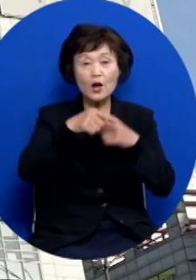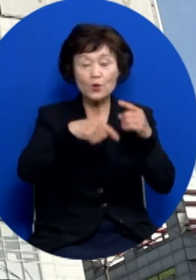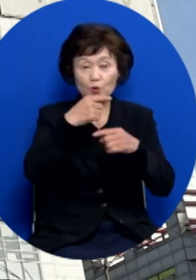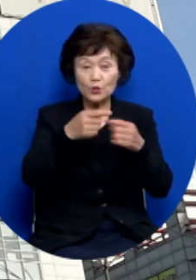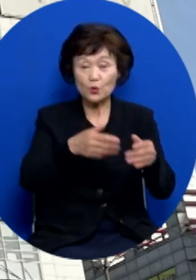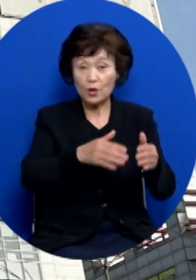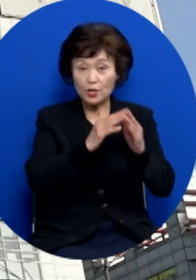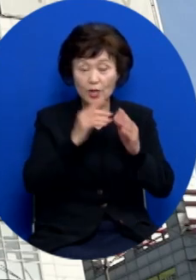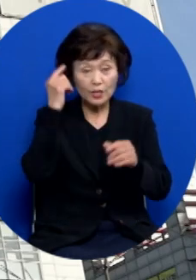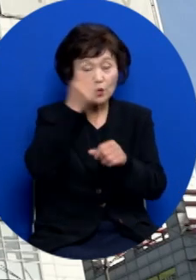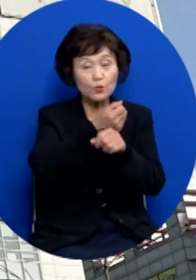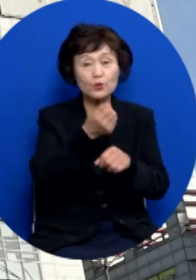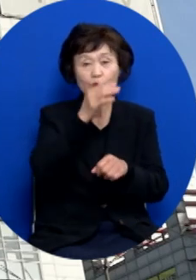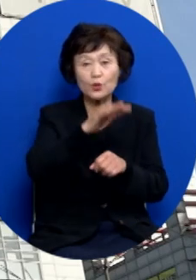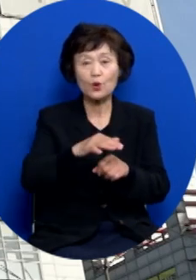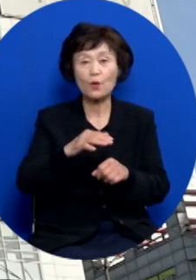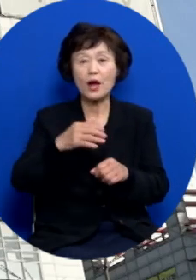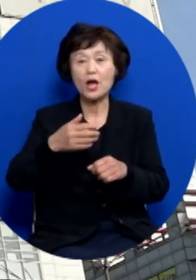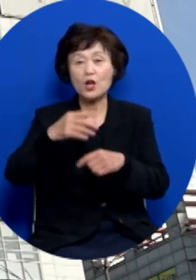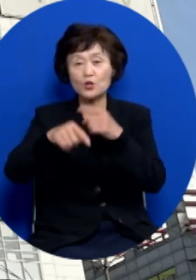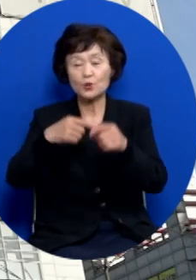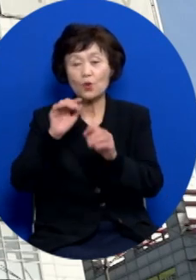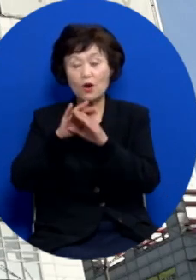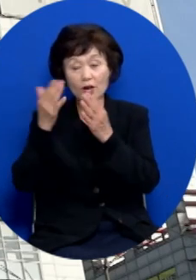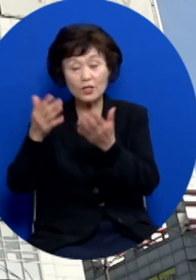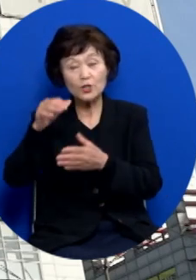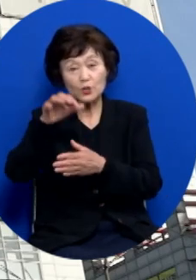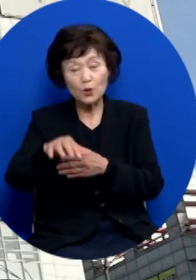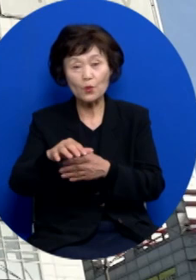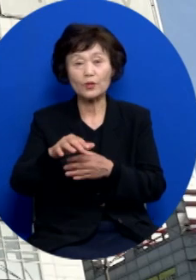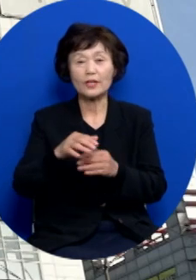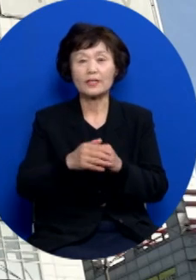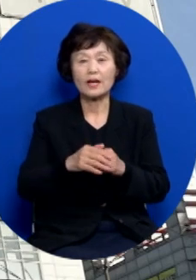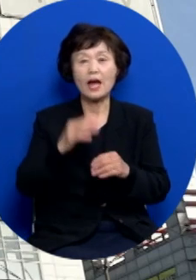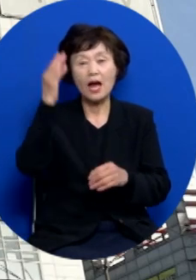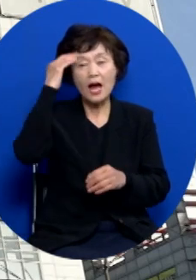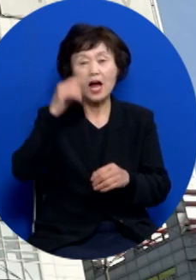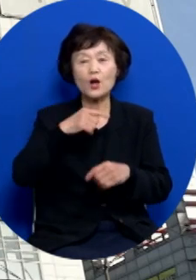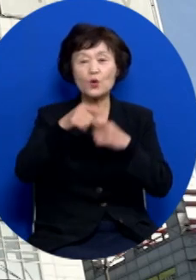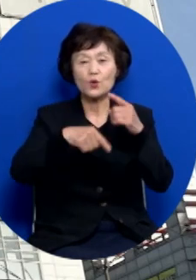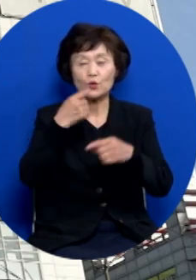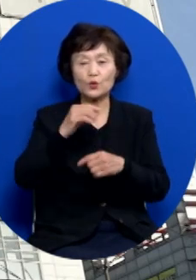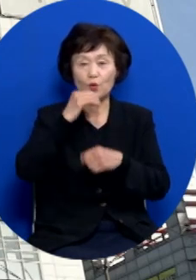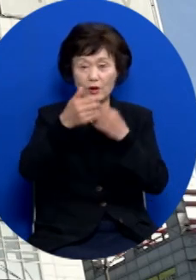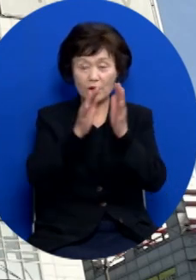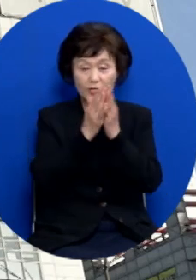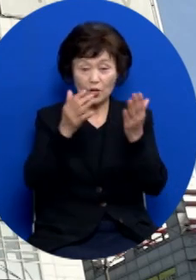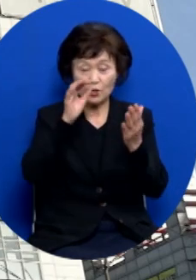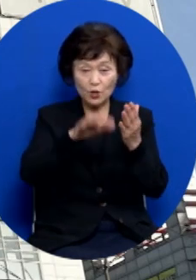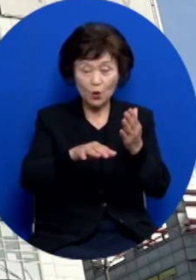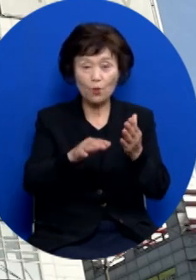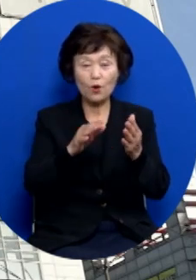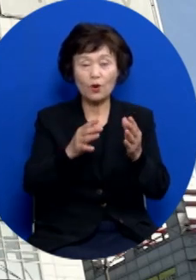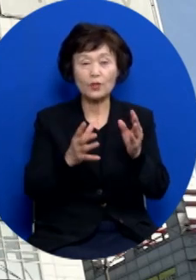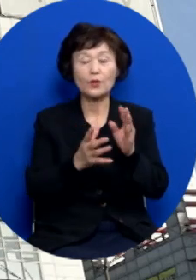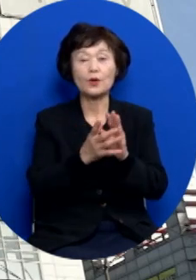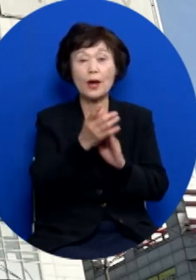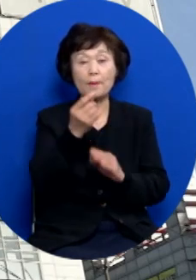연구원은 동영상 수어 성경 제작을 위해 한국 수어 성서원으로 합병하고 2035년 초안